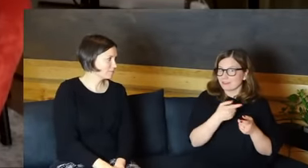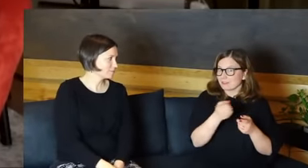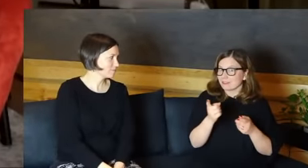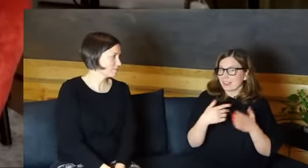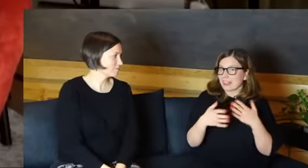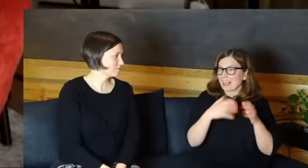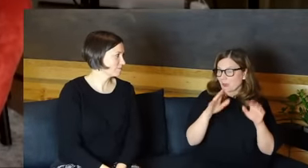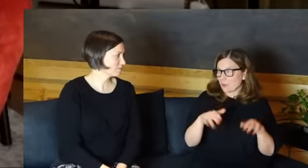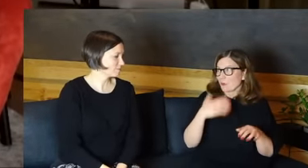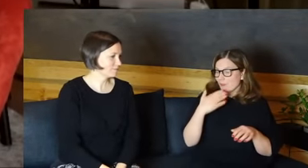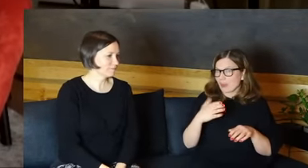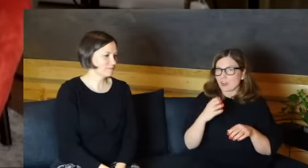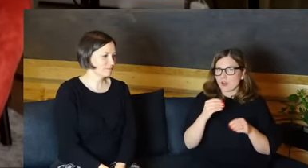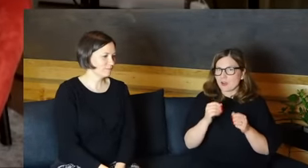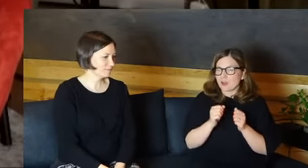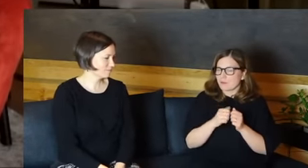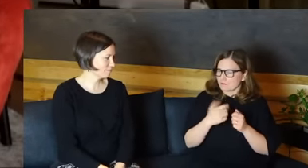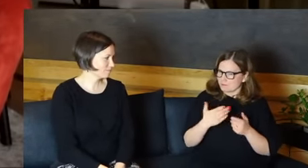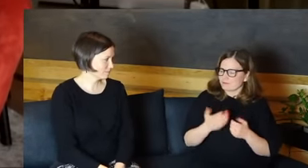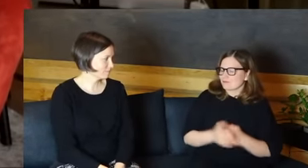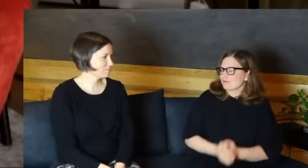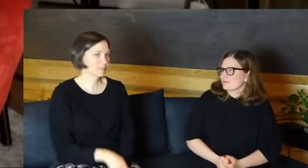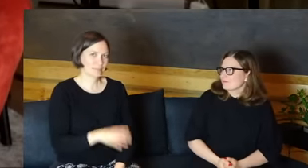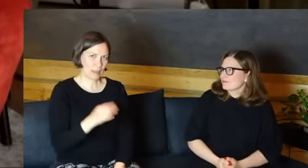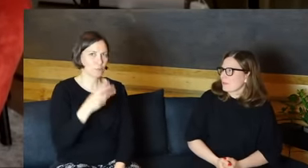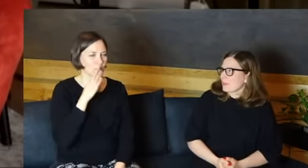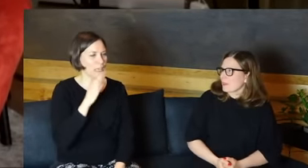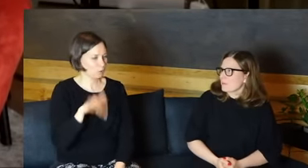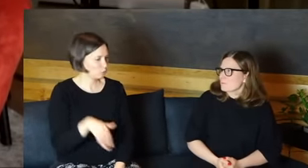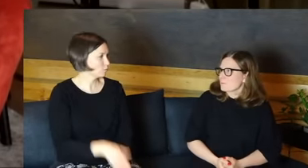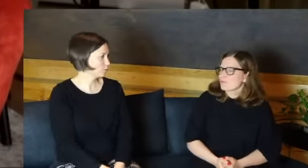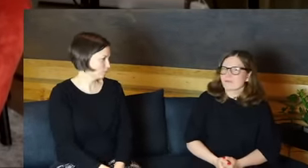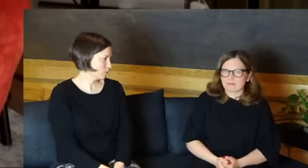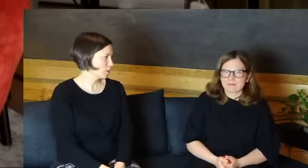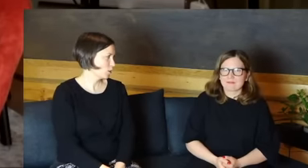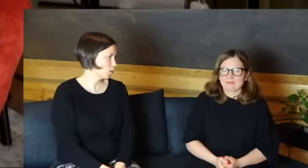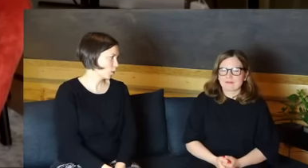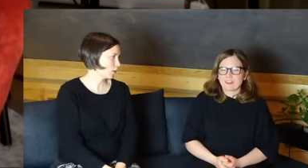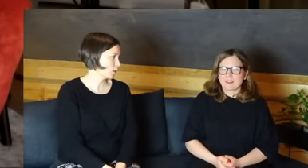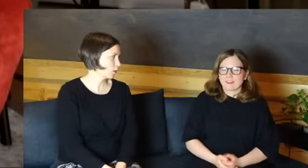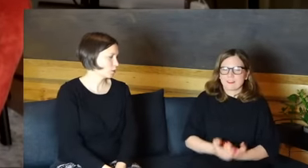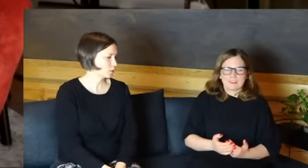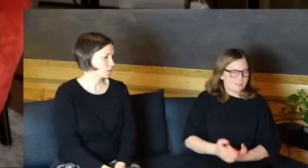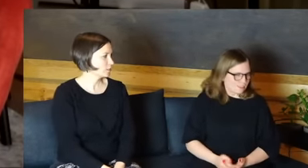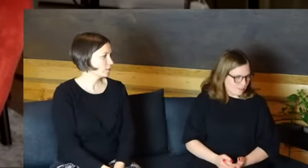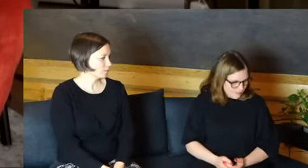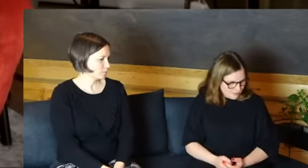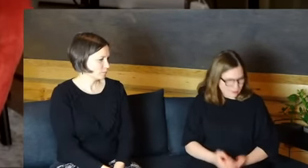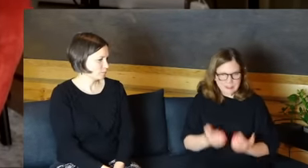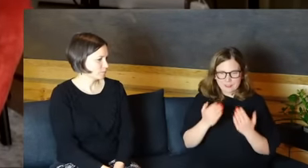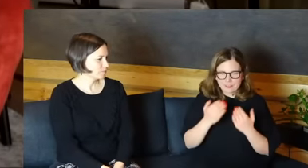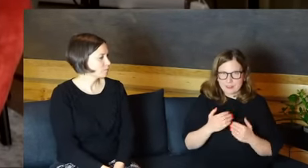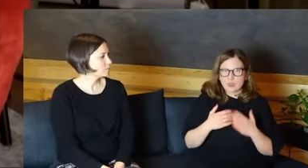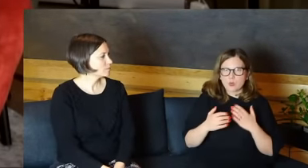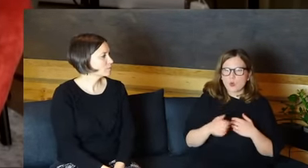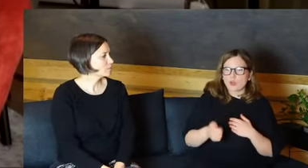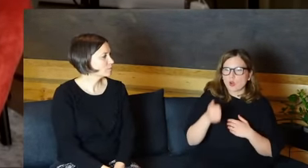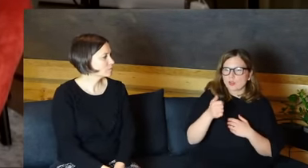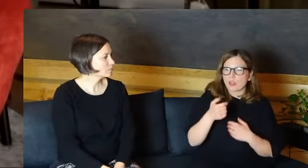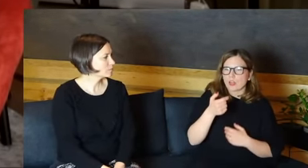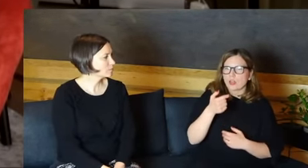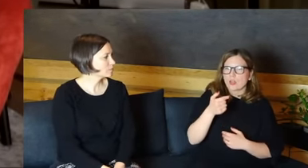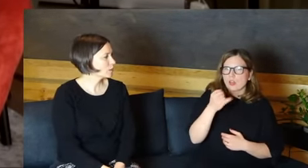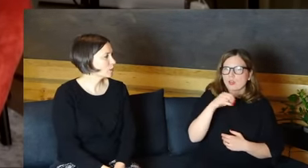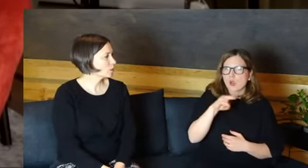sinne. Kyllä, urheilukello tulee kotiin. Joo. No niin, sitten seuraava on tämmöinen kuin työjohtaja Jouni Toivonen,